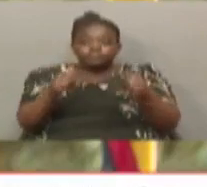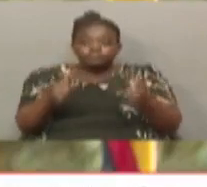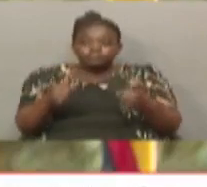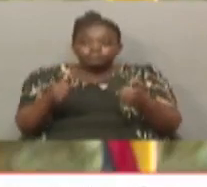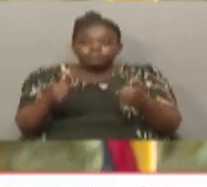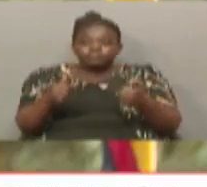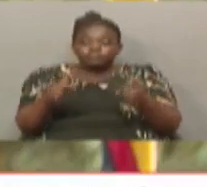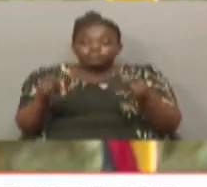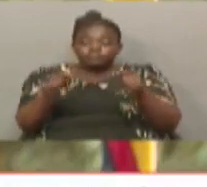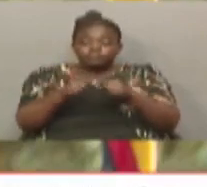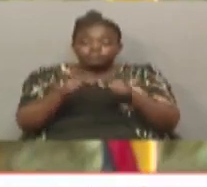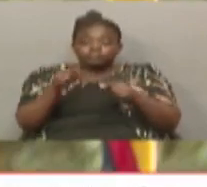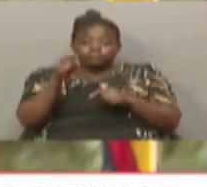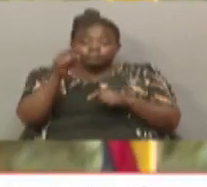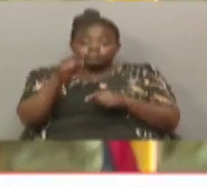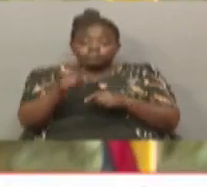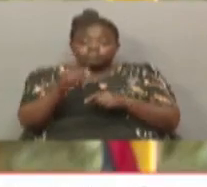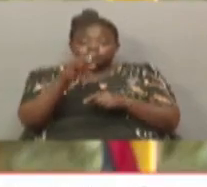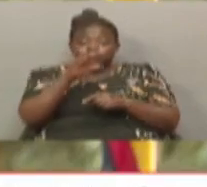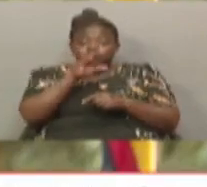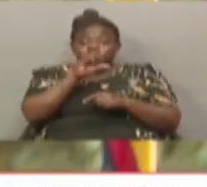N'olwekyo ab'ennono awo